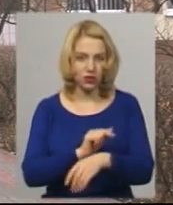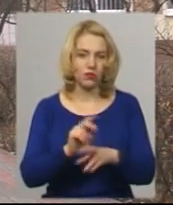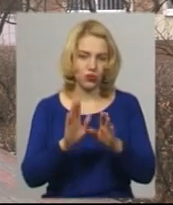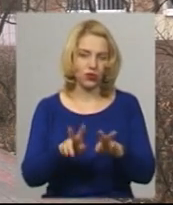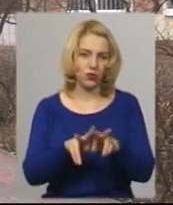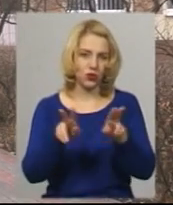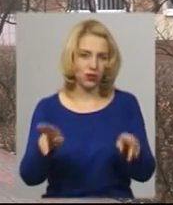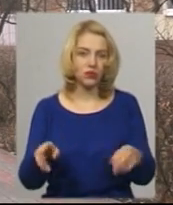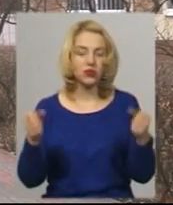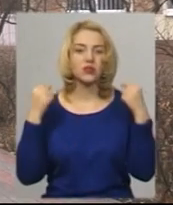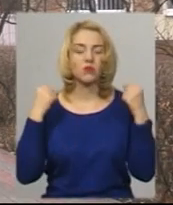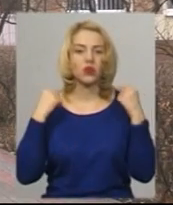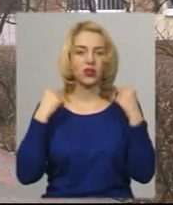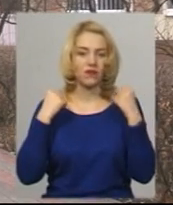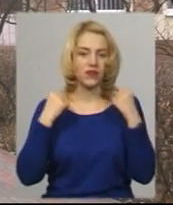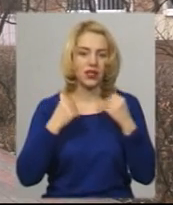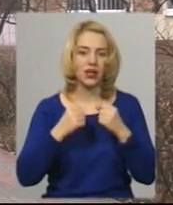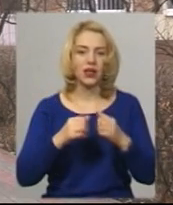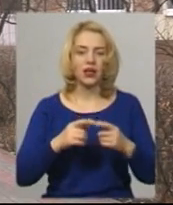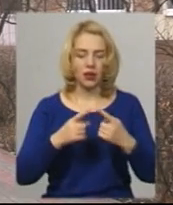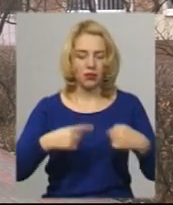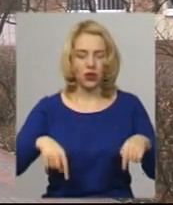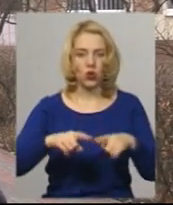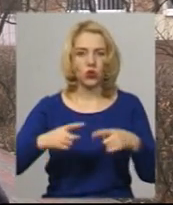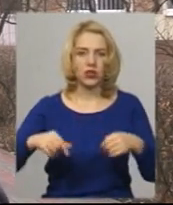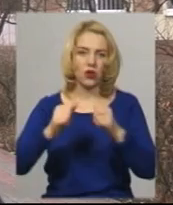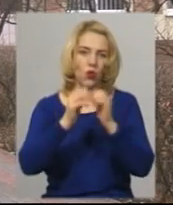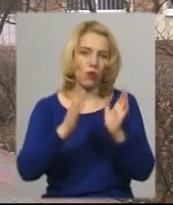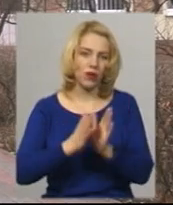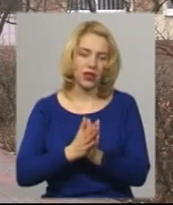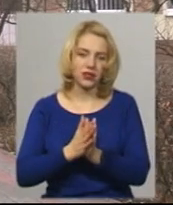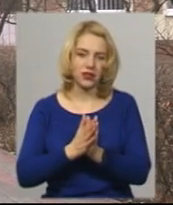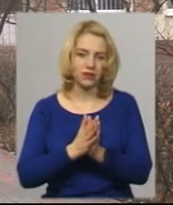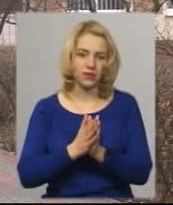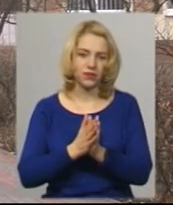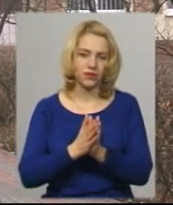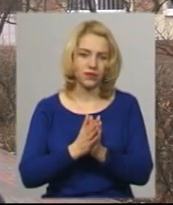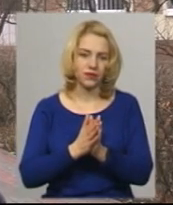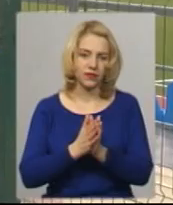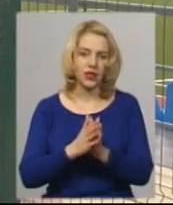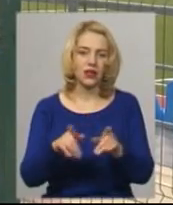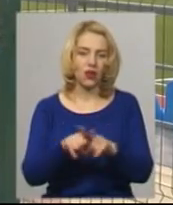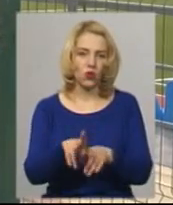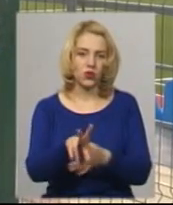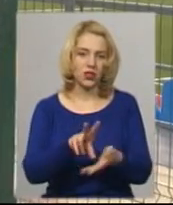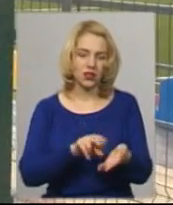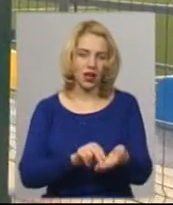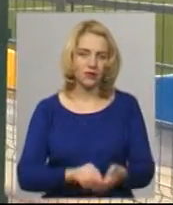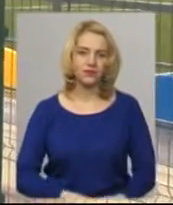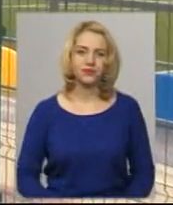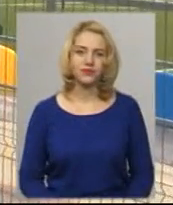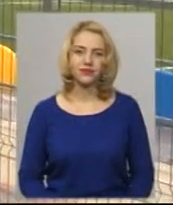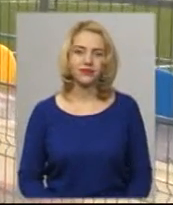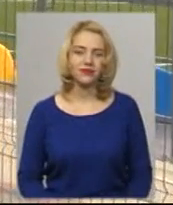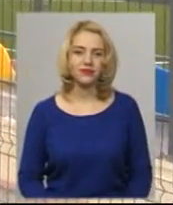і спортивні підрозділи, спортивні комплекси, спортивне ядро мати такого ж зразка. Світлана Поробок,